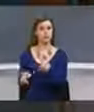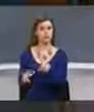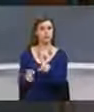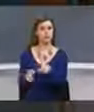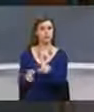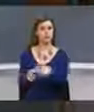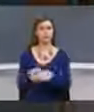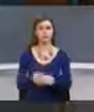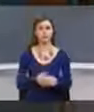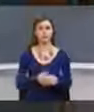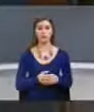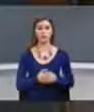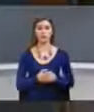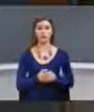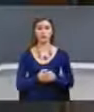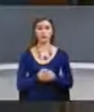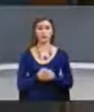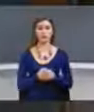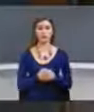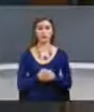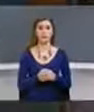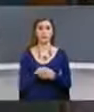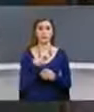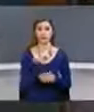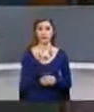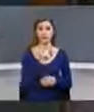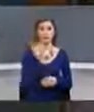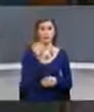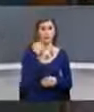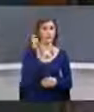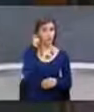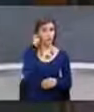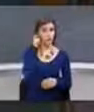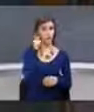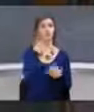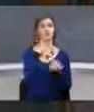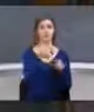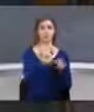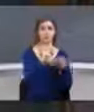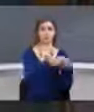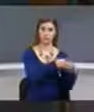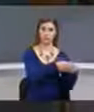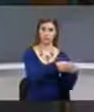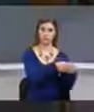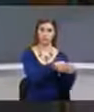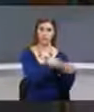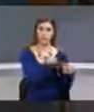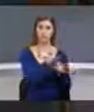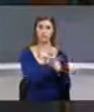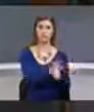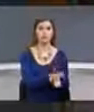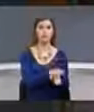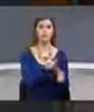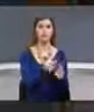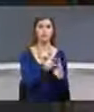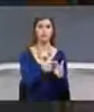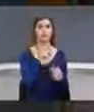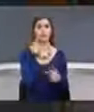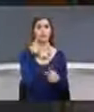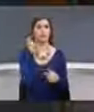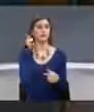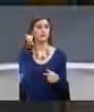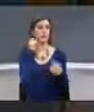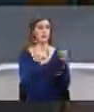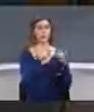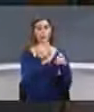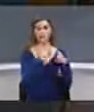tjera. Kur është diskriminimi gjinor, ajo është puro gjinor. Personi diskriminohet vetëm për shkak të përkatësisë të